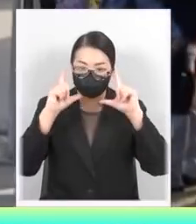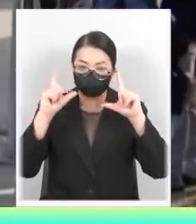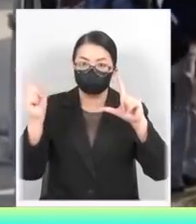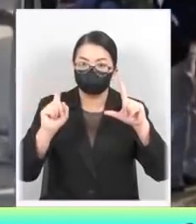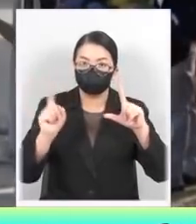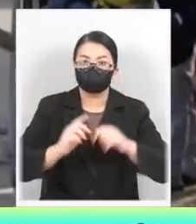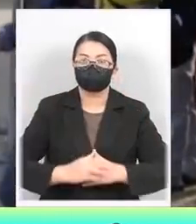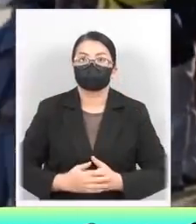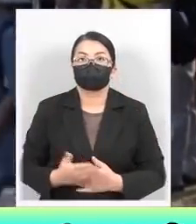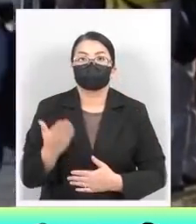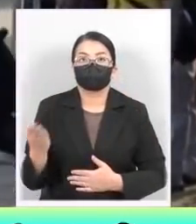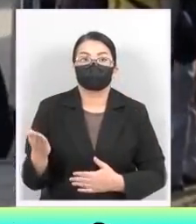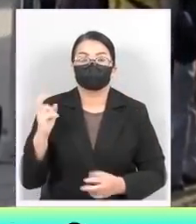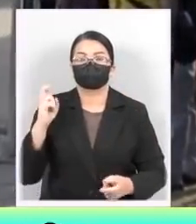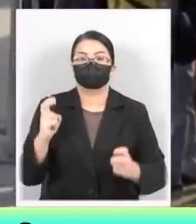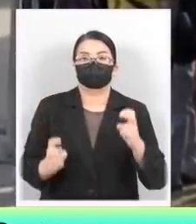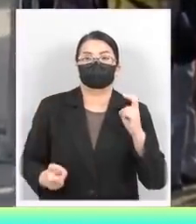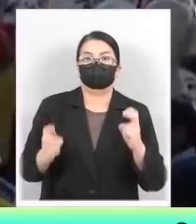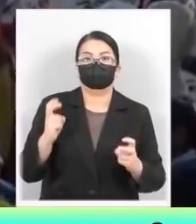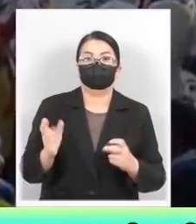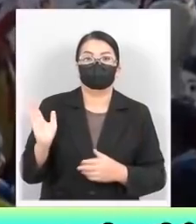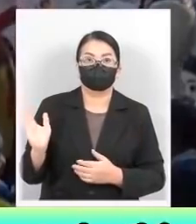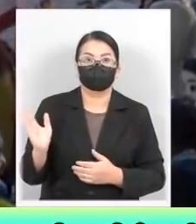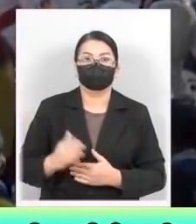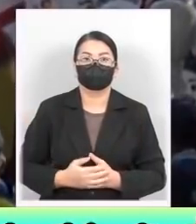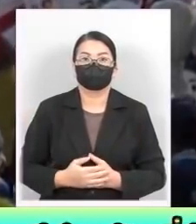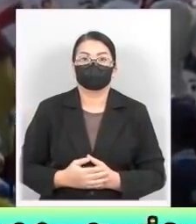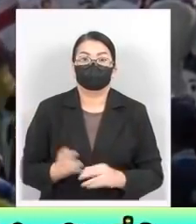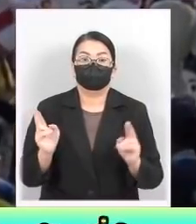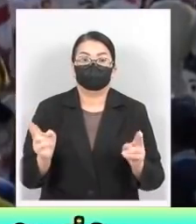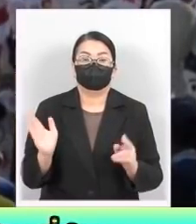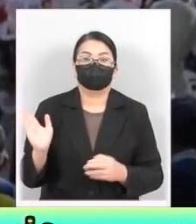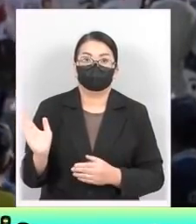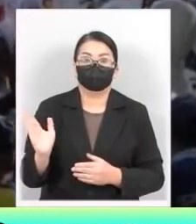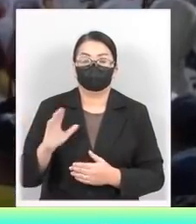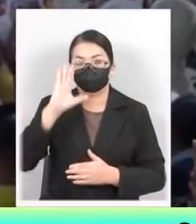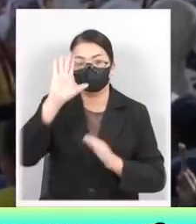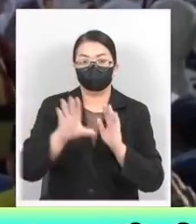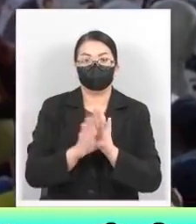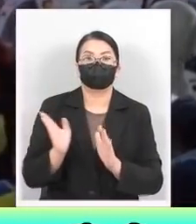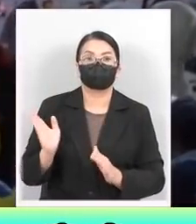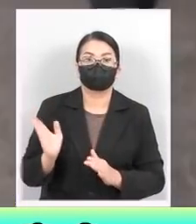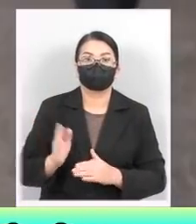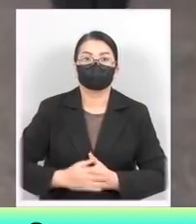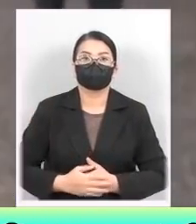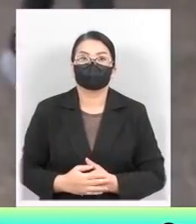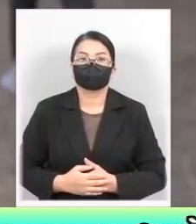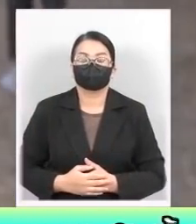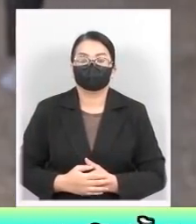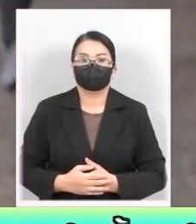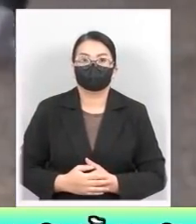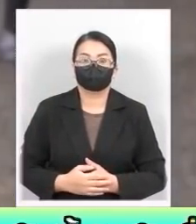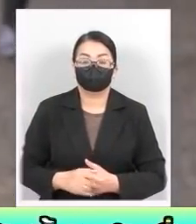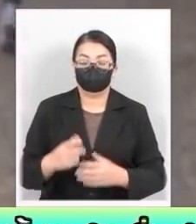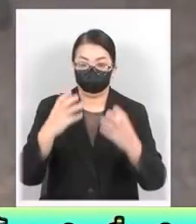ก็คือหุ่นเสียงยืนโอ้โหยิ่งใหญ่อลังการมากครับ หุ่นเสียงยืนมันจะไม่เหมือนผีตาข